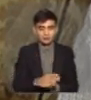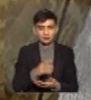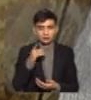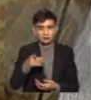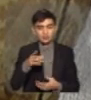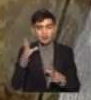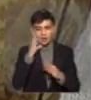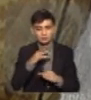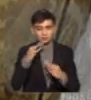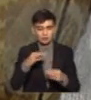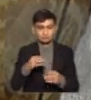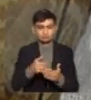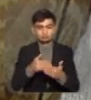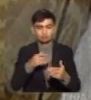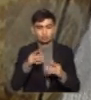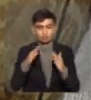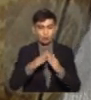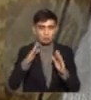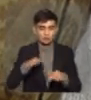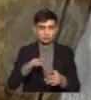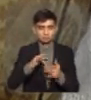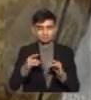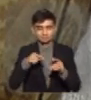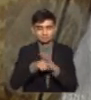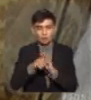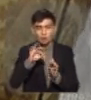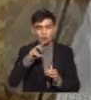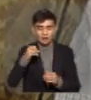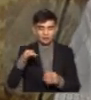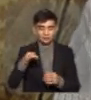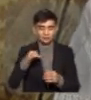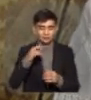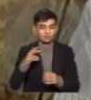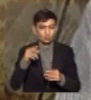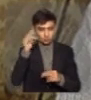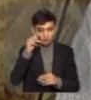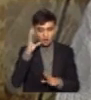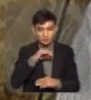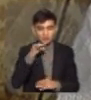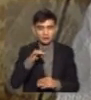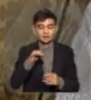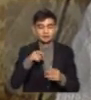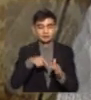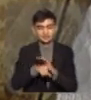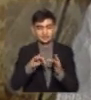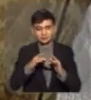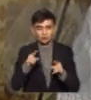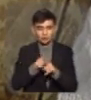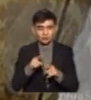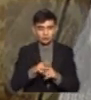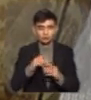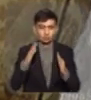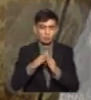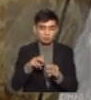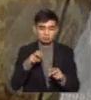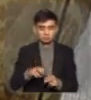Она позволяет учиться нам дистанционно, сдавать экзамены онлайн. Вот. И ребенок параллельно занимается дома. То